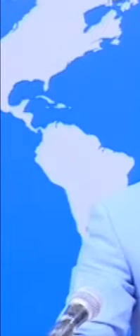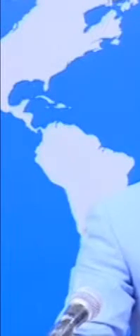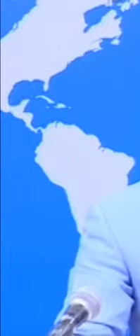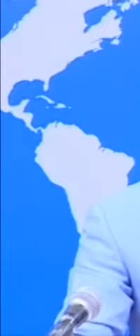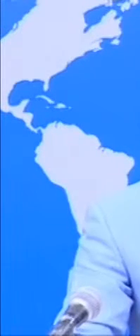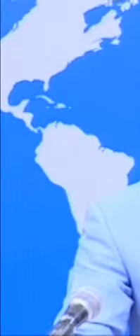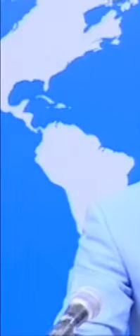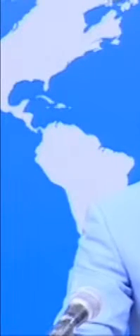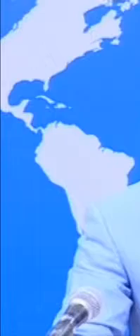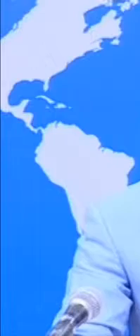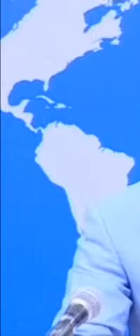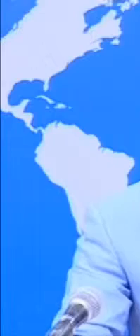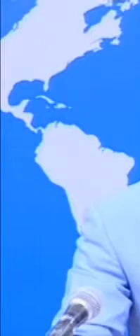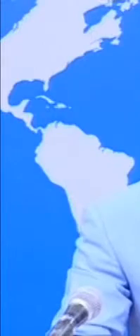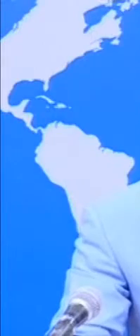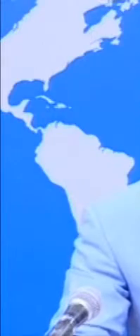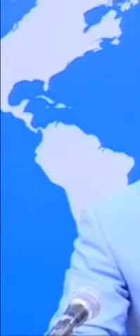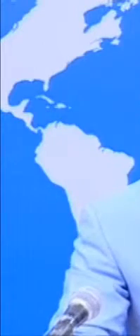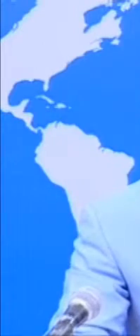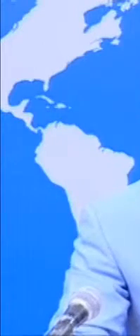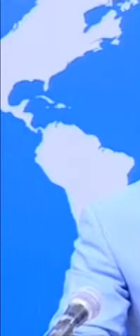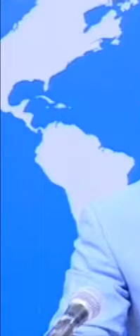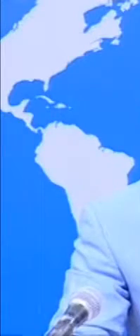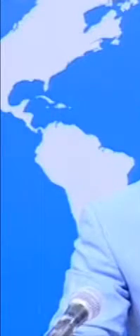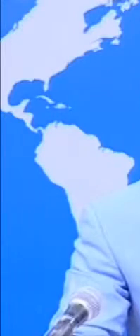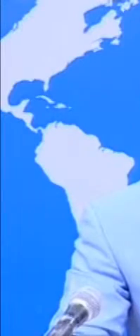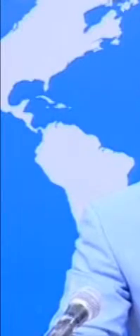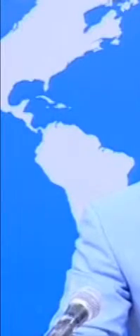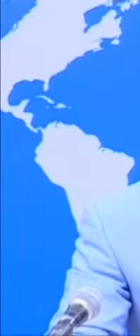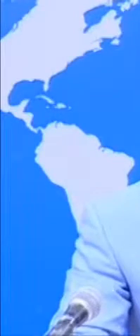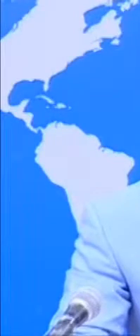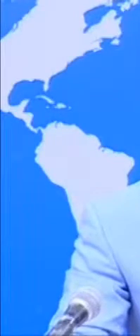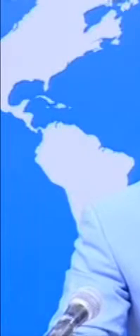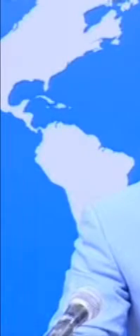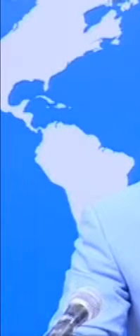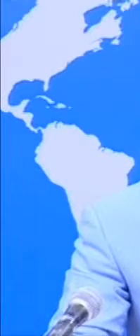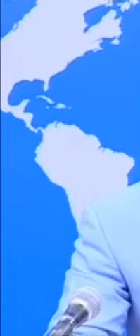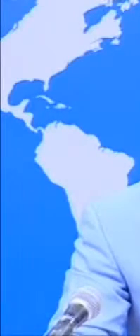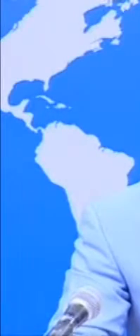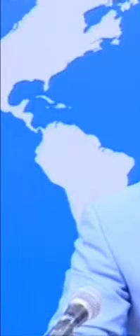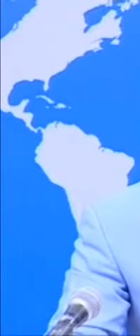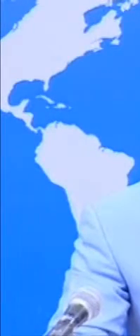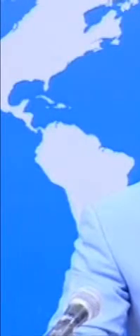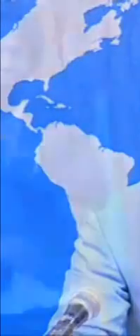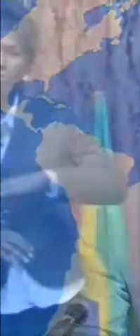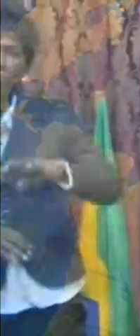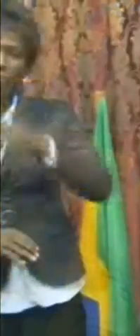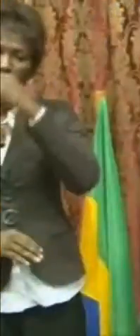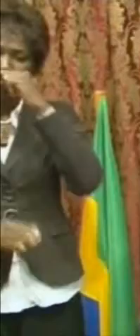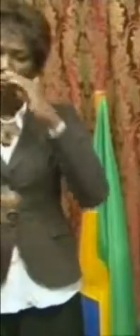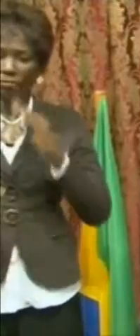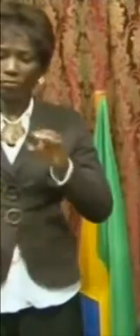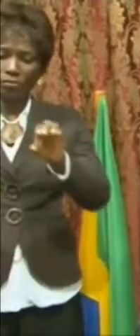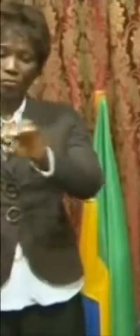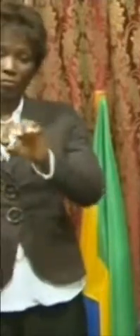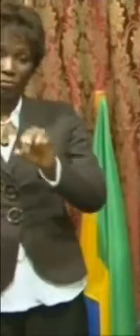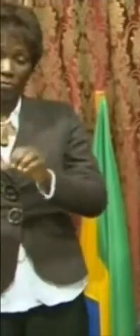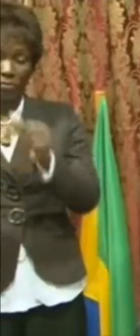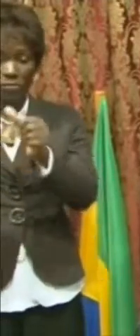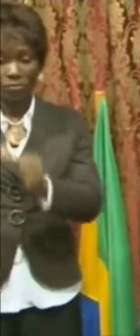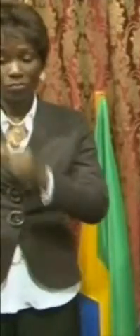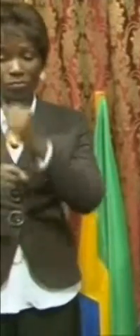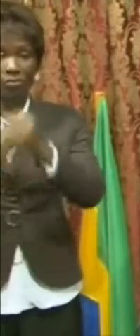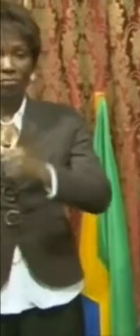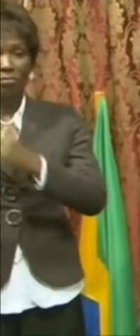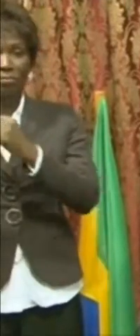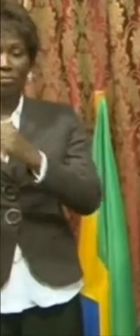un message circonstanciel à l'occasion de la célébration de cette journée. Nous l'écoutons. Comme chaque année, le